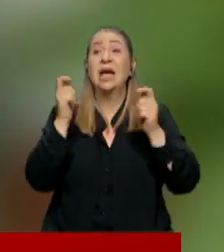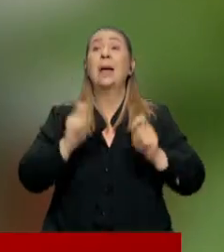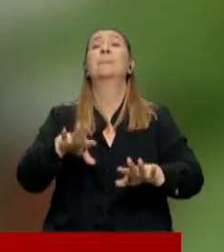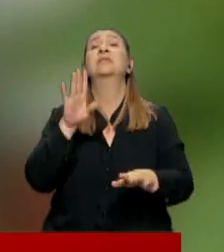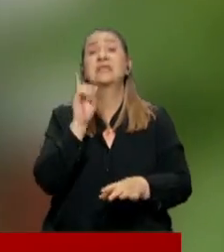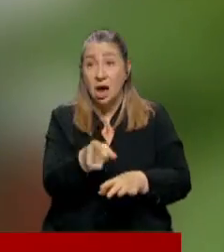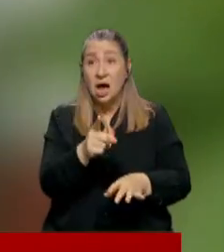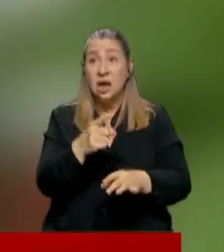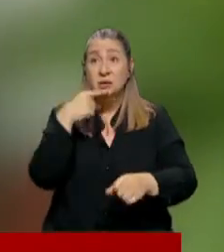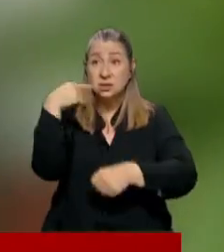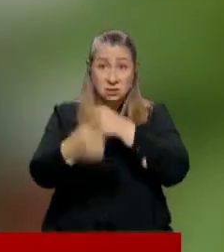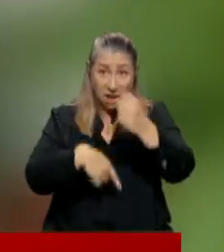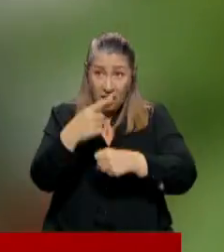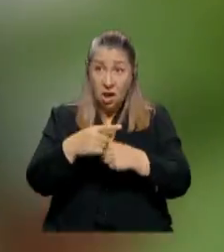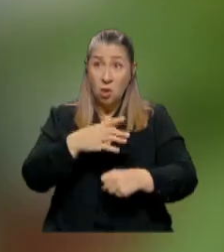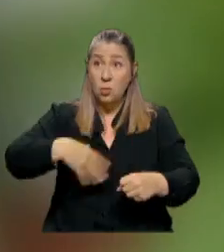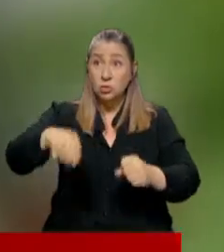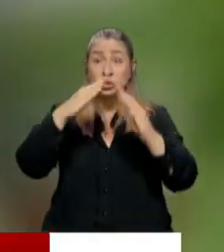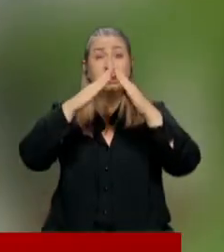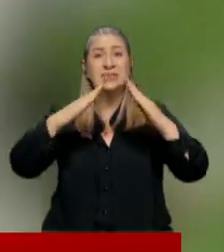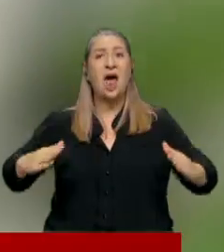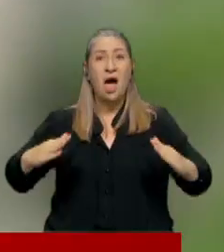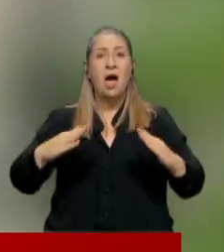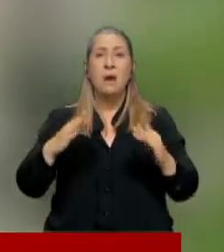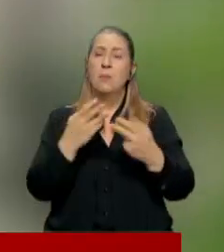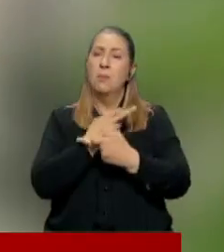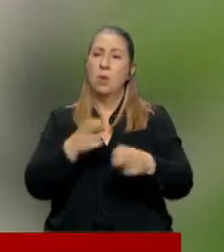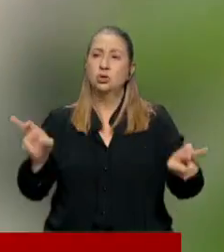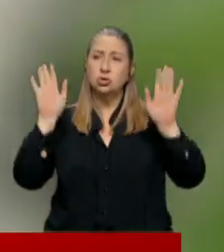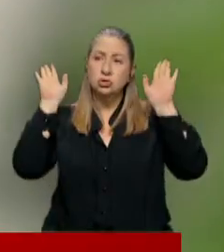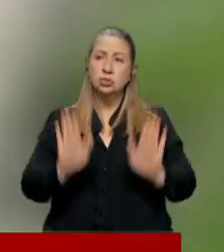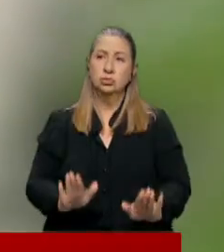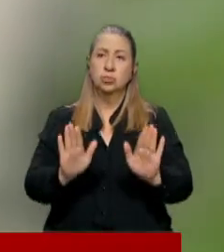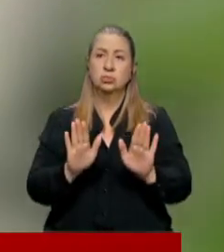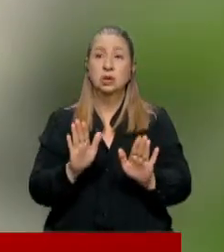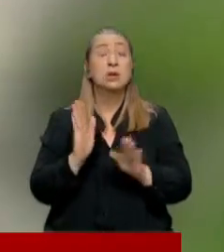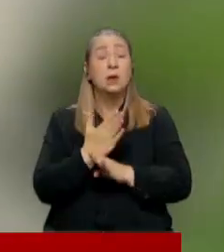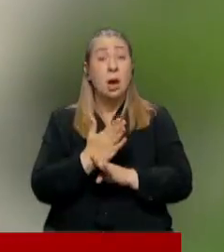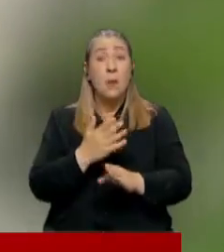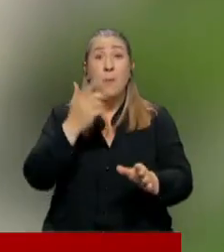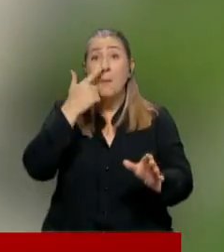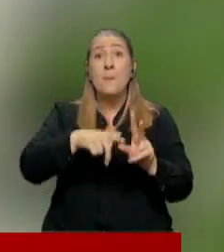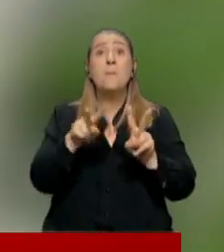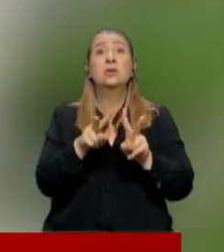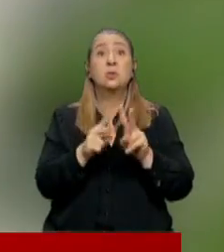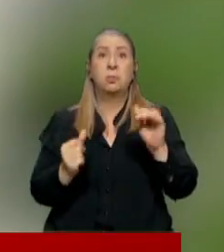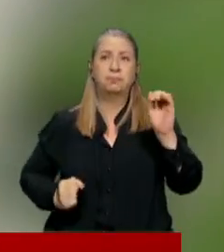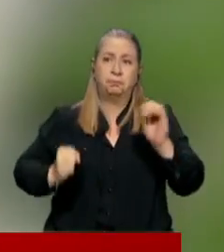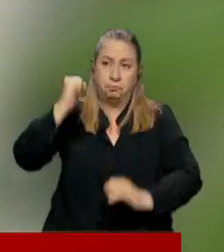yapmazsa seneye bütün seralarımız boş kalacak. Çünkü mazot da keza çok